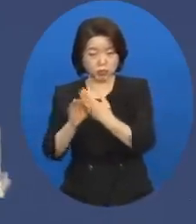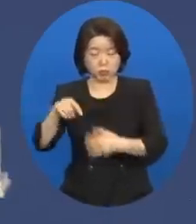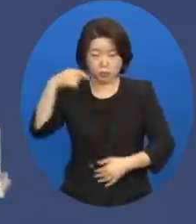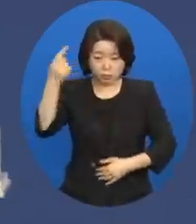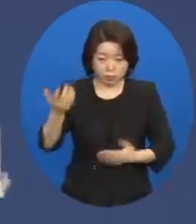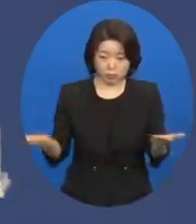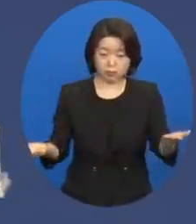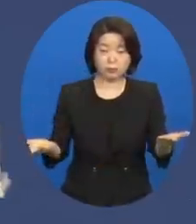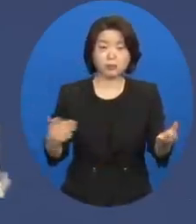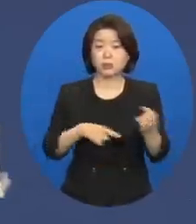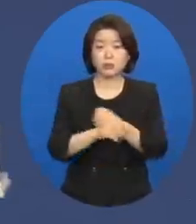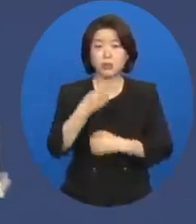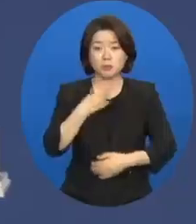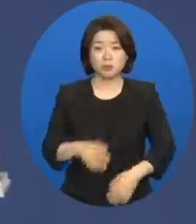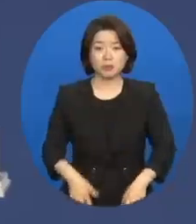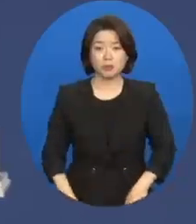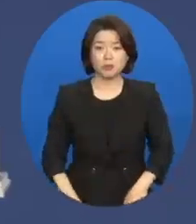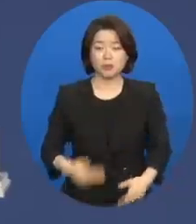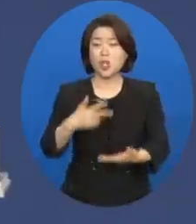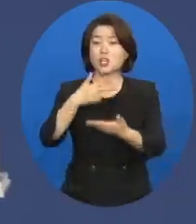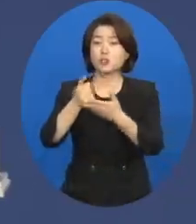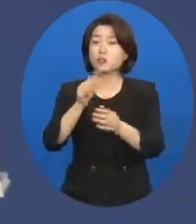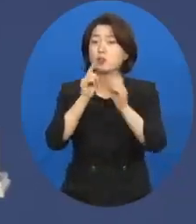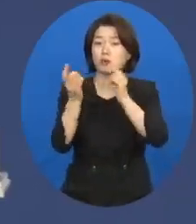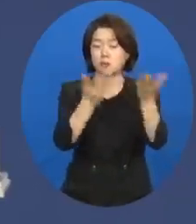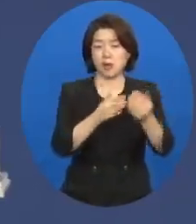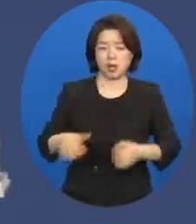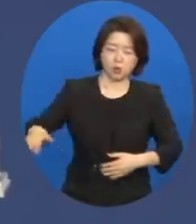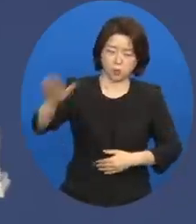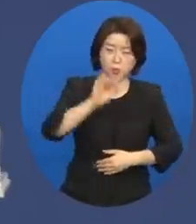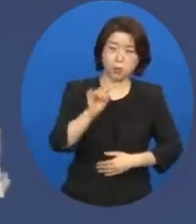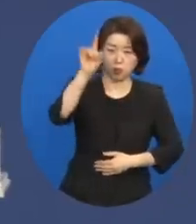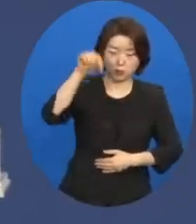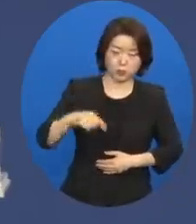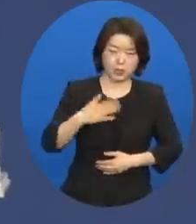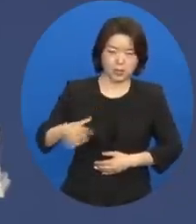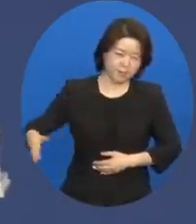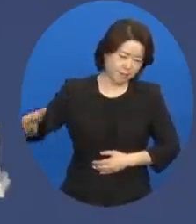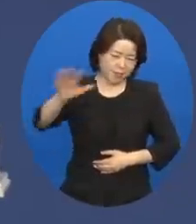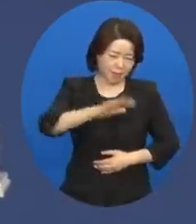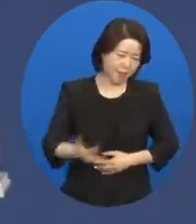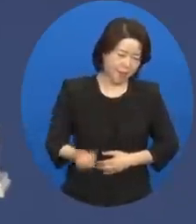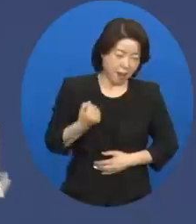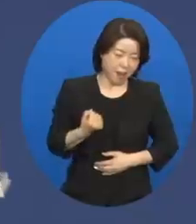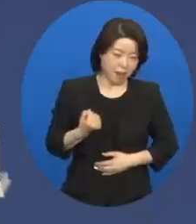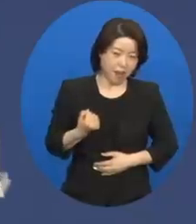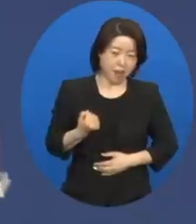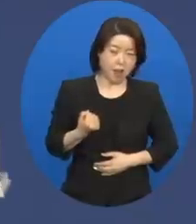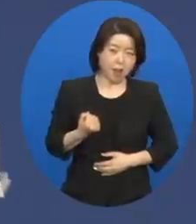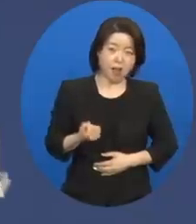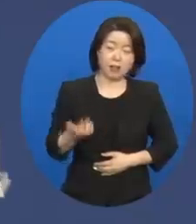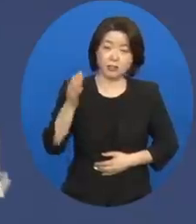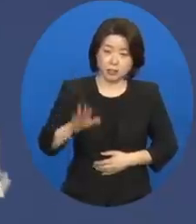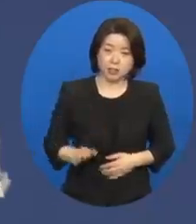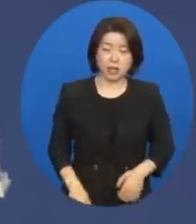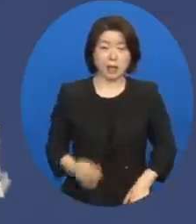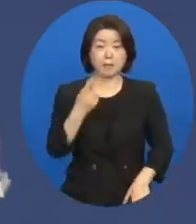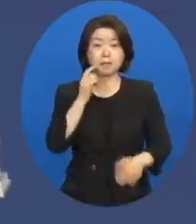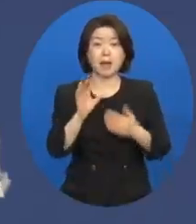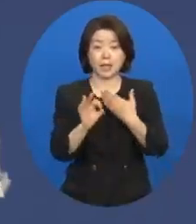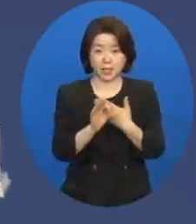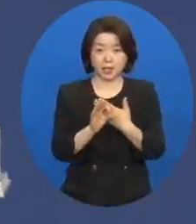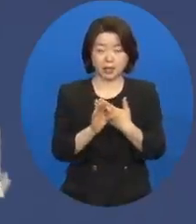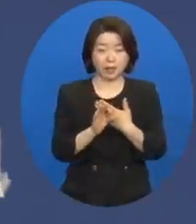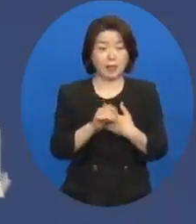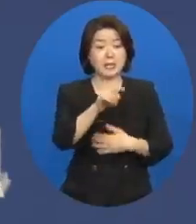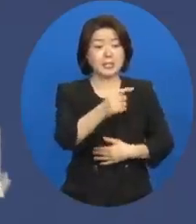의미죠? 주님도 말씀한 겁니다. 온 천하를 내가 다 얻었어. 여러 가지 의미로 다 얻었는데 만약에